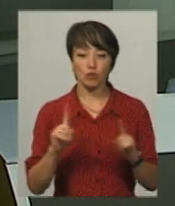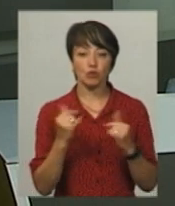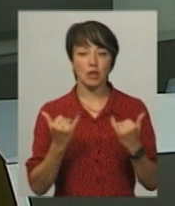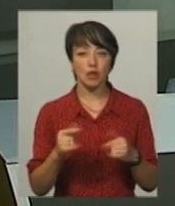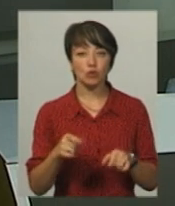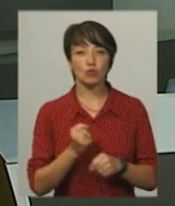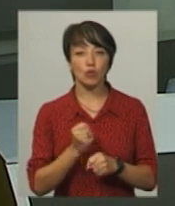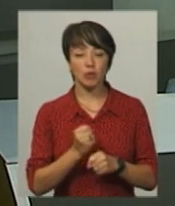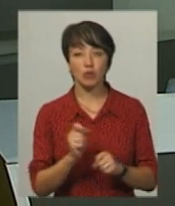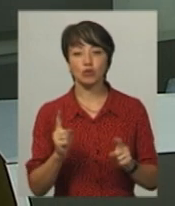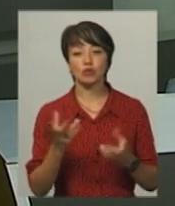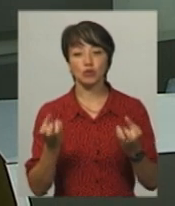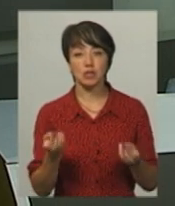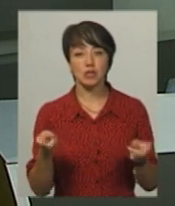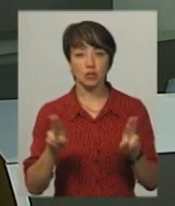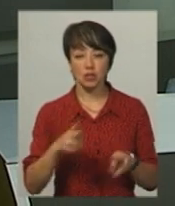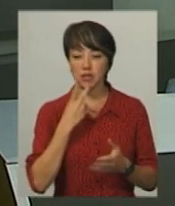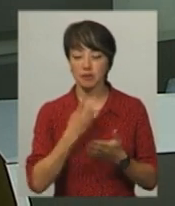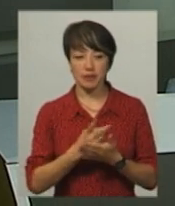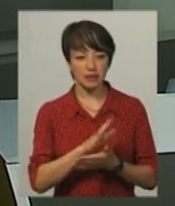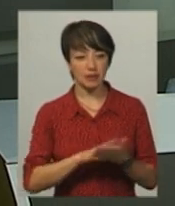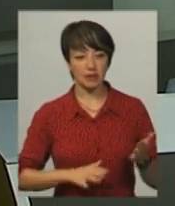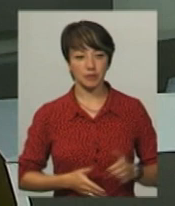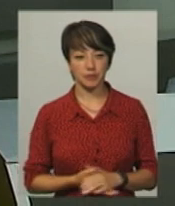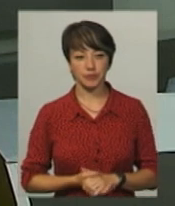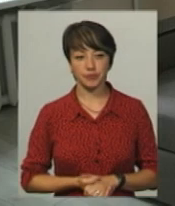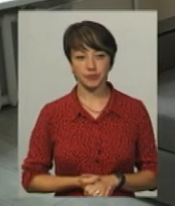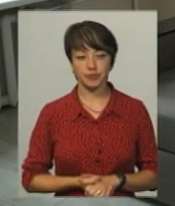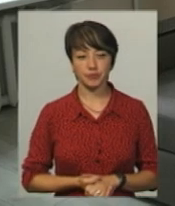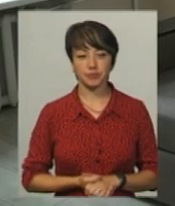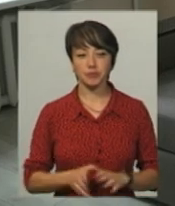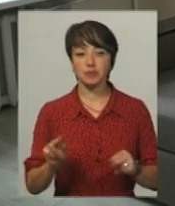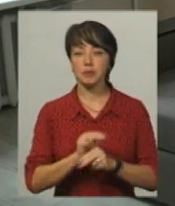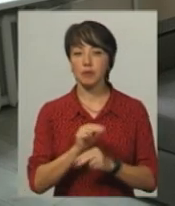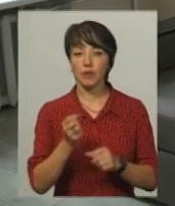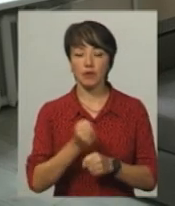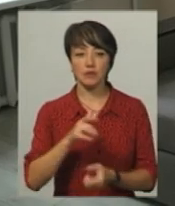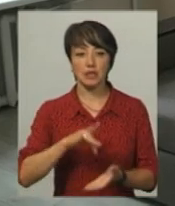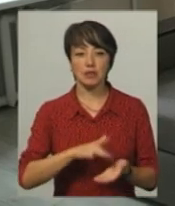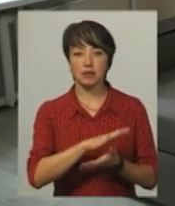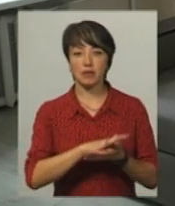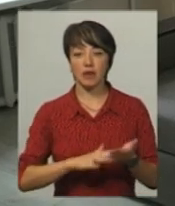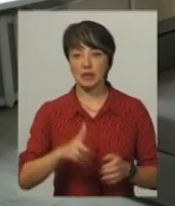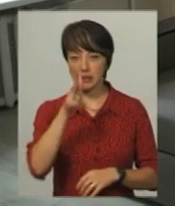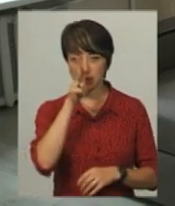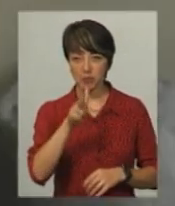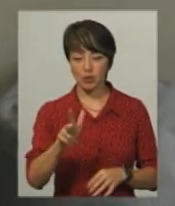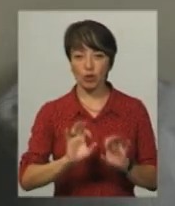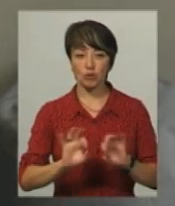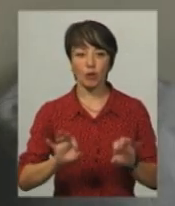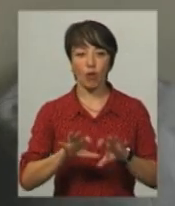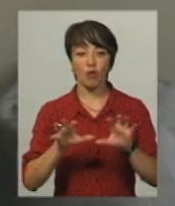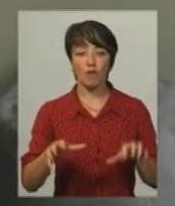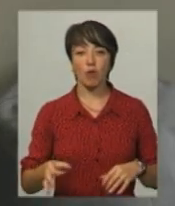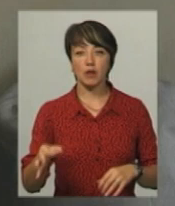наразі тут зробили та що ще залишилося, дивіться в сюжеті. Ремонтні роботи у центрі тривали протягом 3 місяців, розповідає